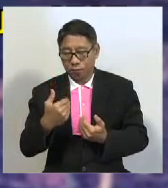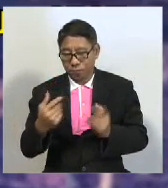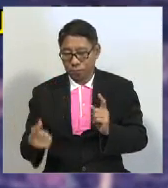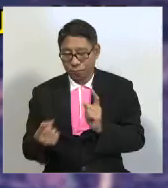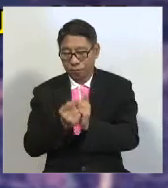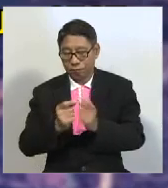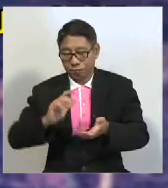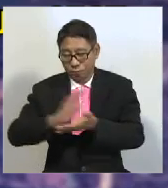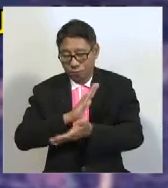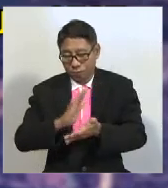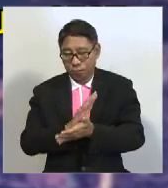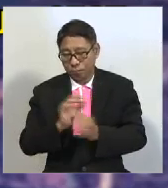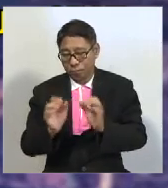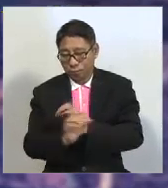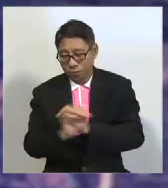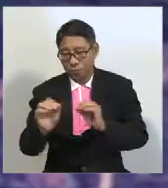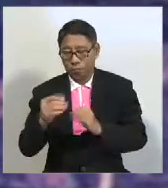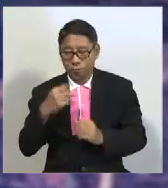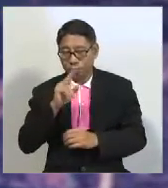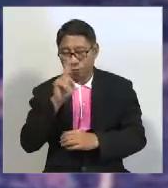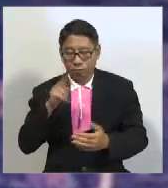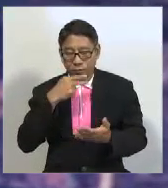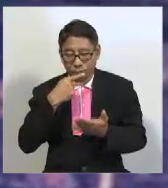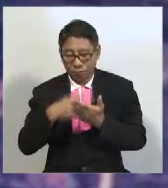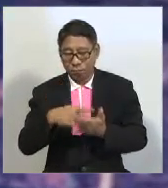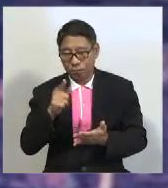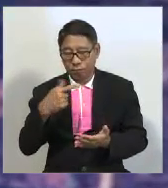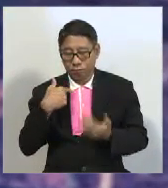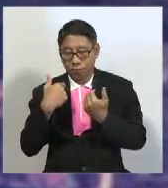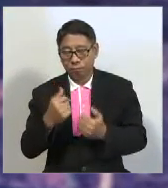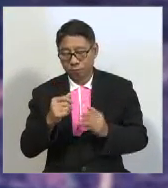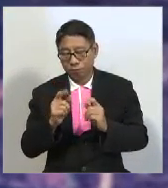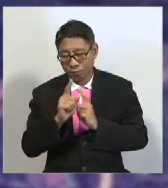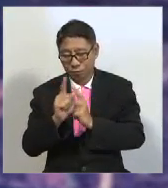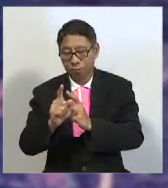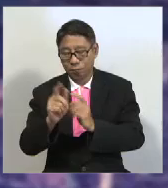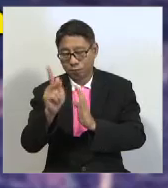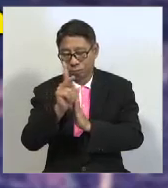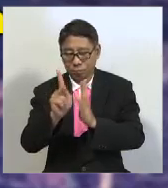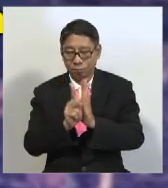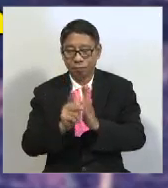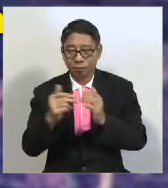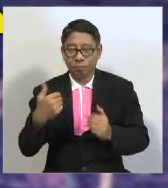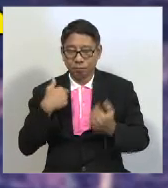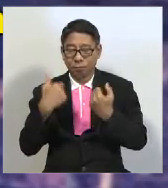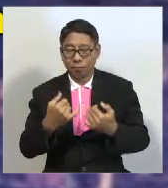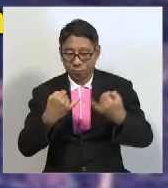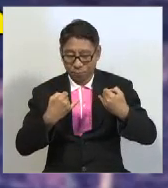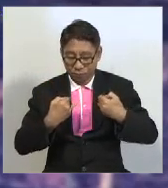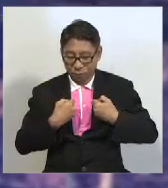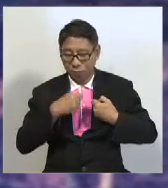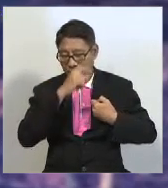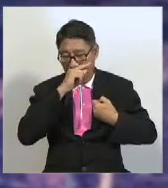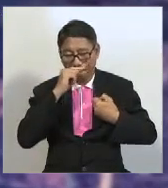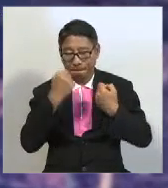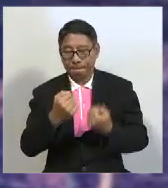ารสิทธิทางราชการออกให้เข้ามาใช้ประโยชน์ในพื้นที่ป่าไม้ตามระเบียบกฎหมายและผู้ครอบครองที่ดินเขาส